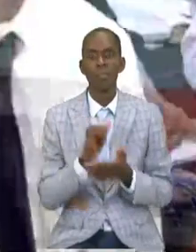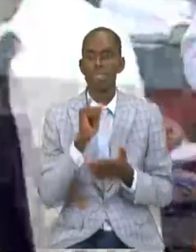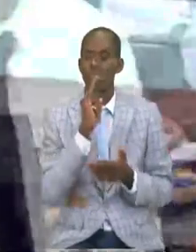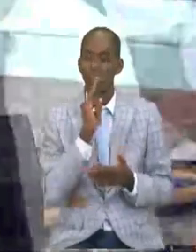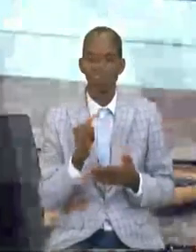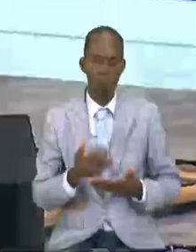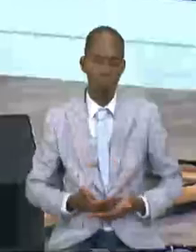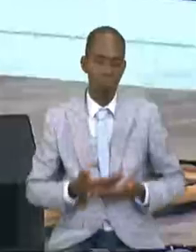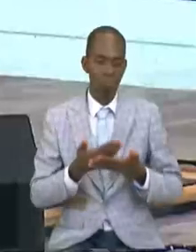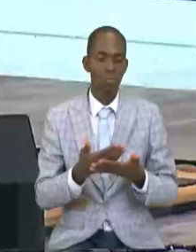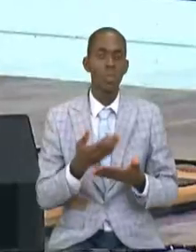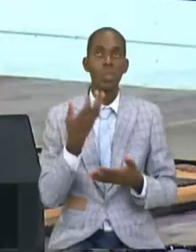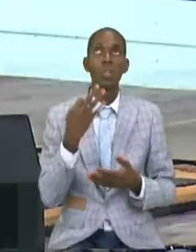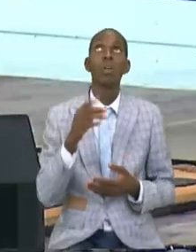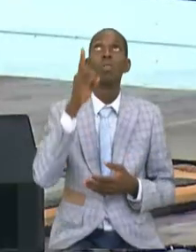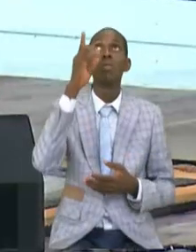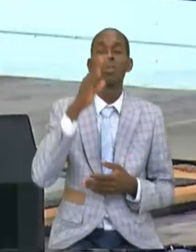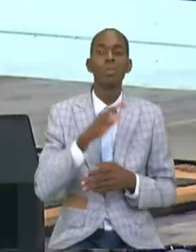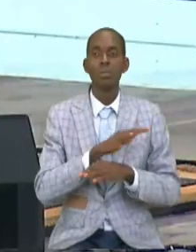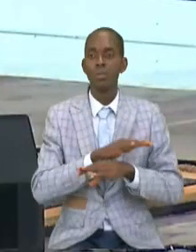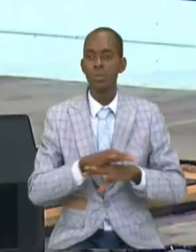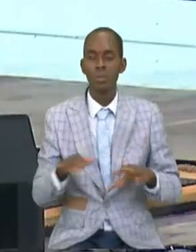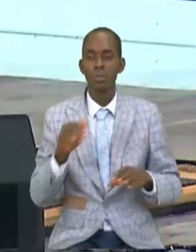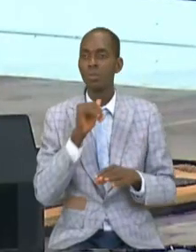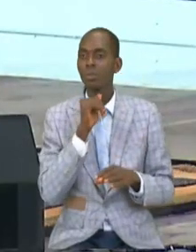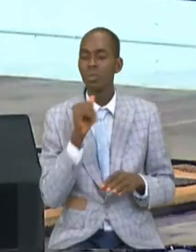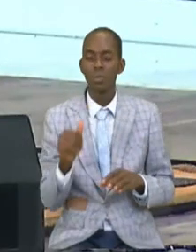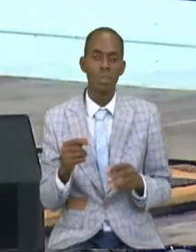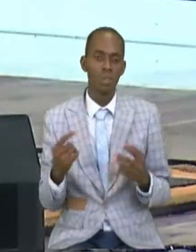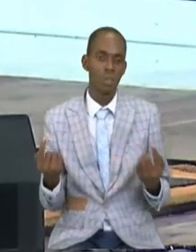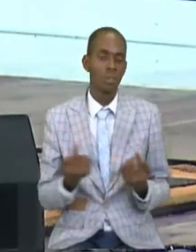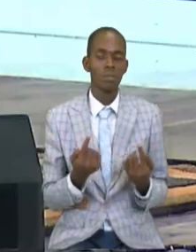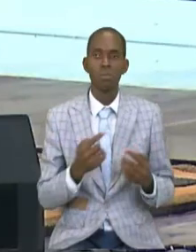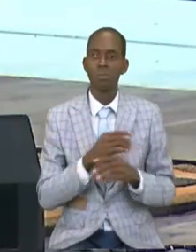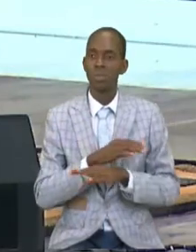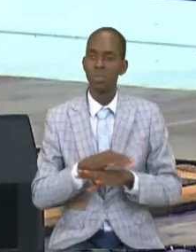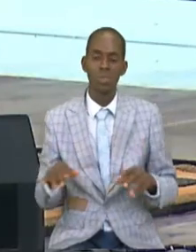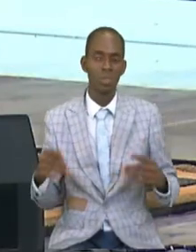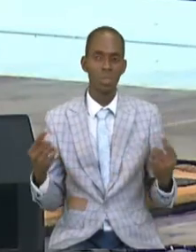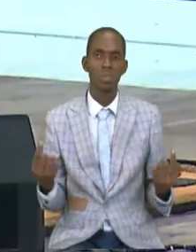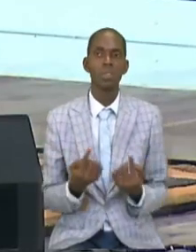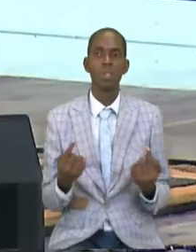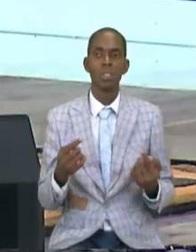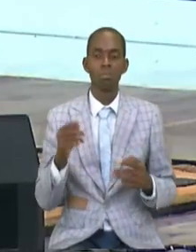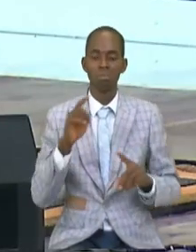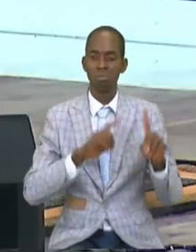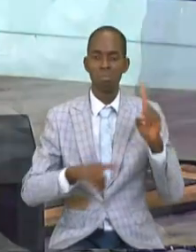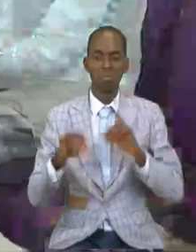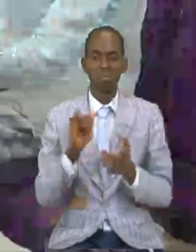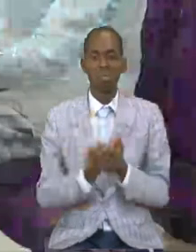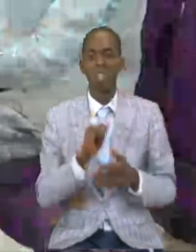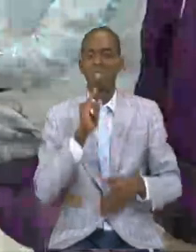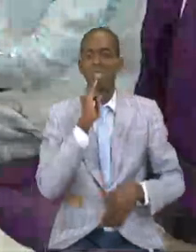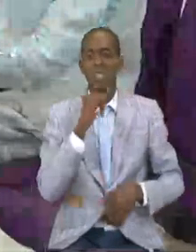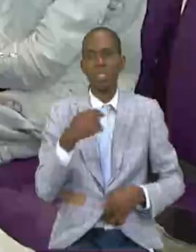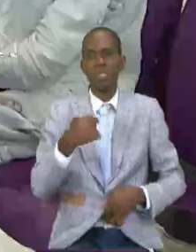Quiconque est né de Dieu ne pratique pas le péché. C'est moi. Je dis c'est moi,